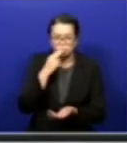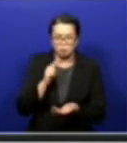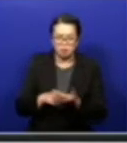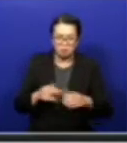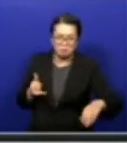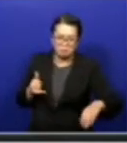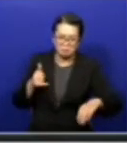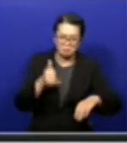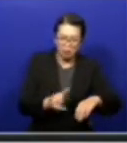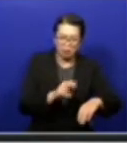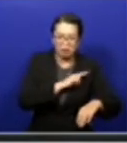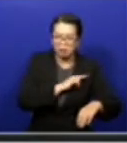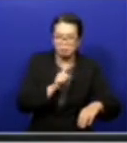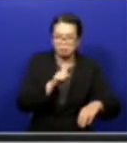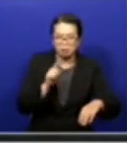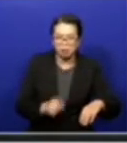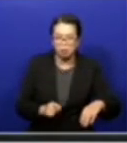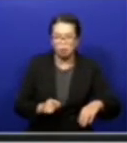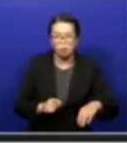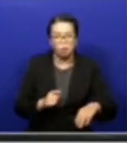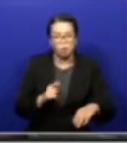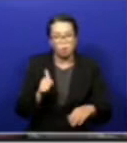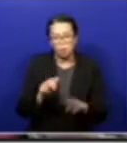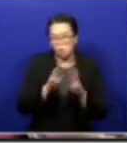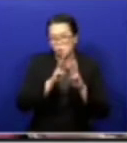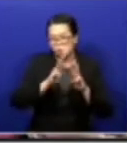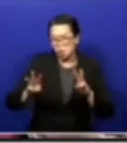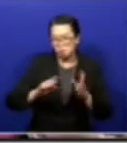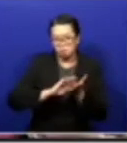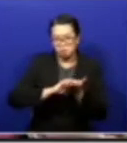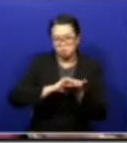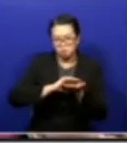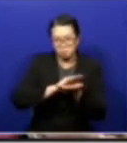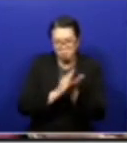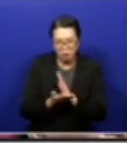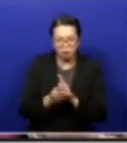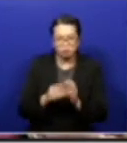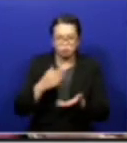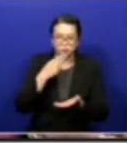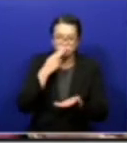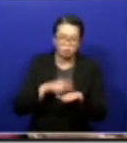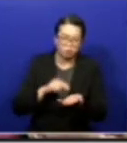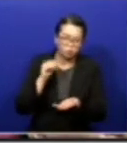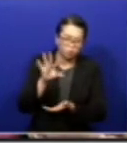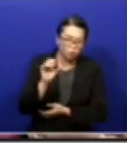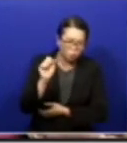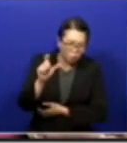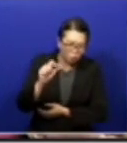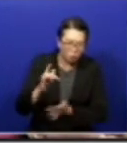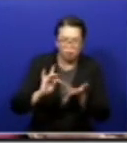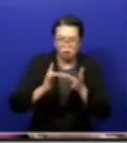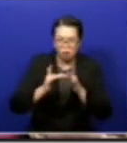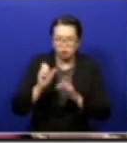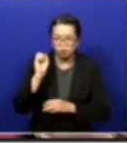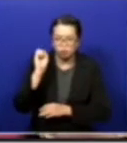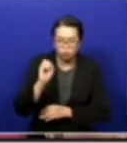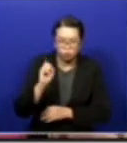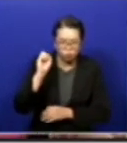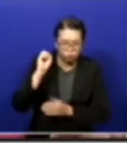ามากนับเป็นการปฏิรูปกระบวนการยุติธรรมครั้งยิ่งใหญ่สุดท้าย